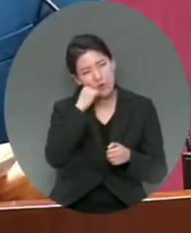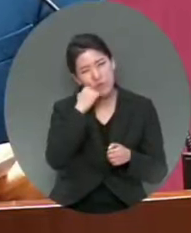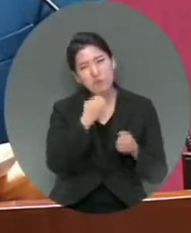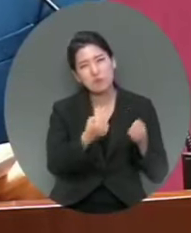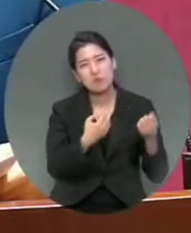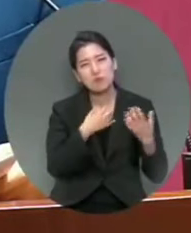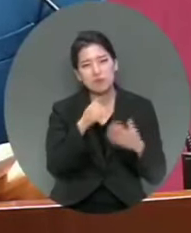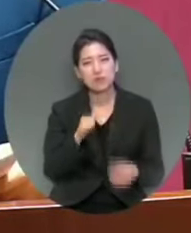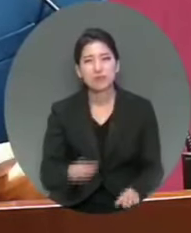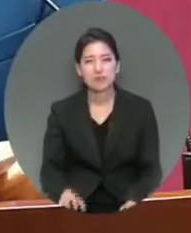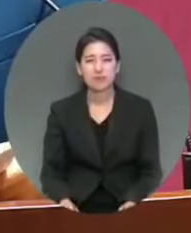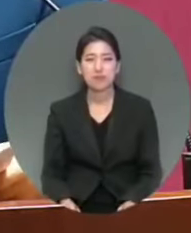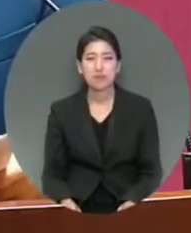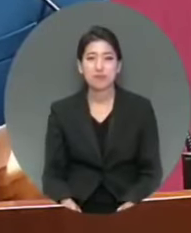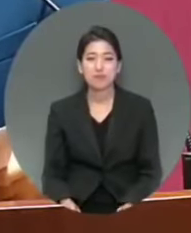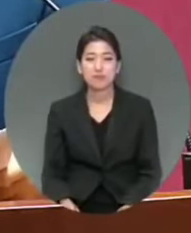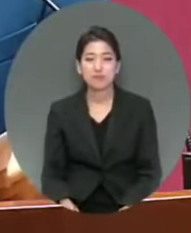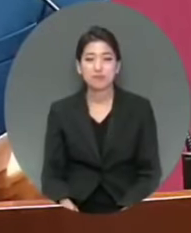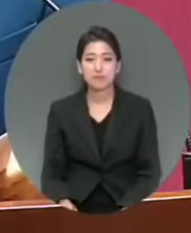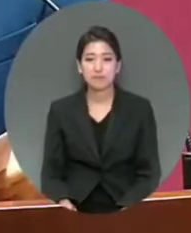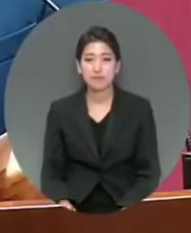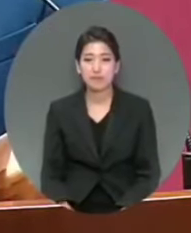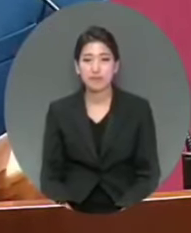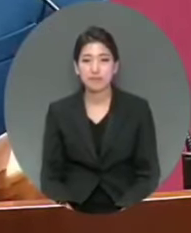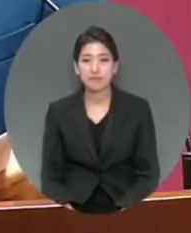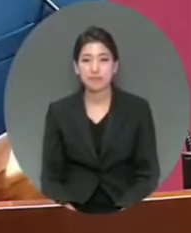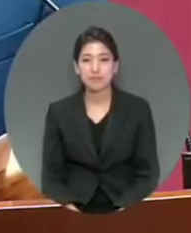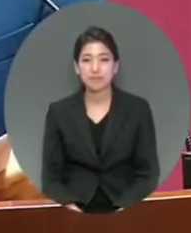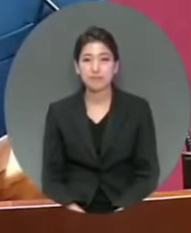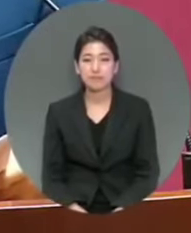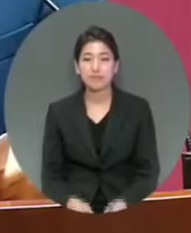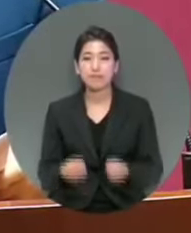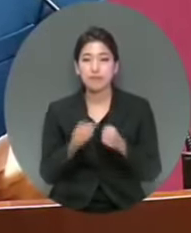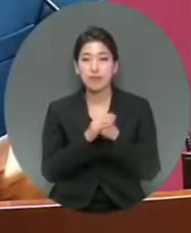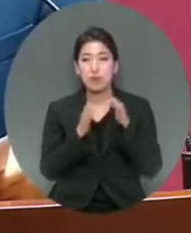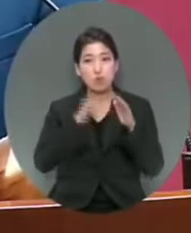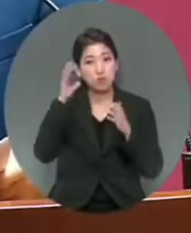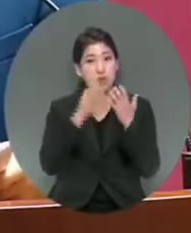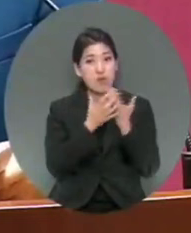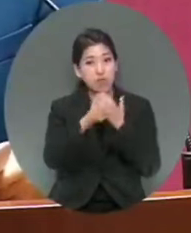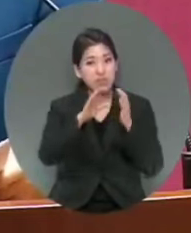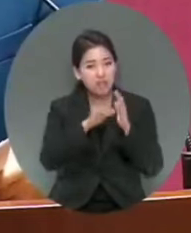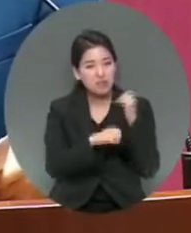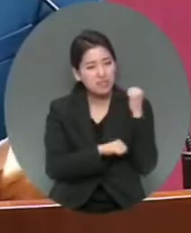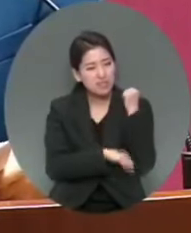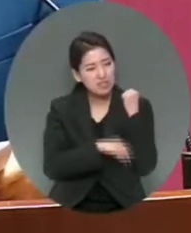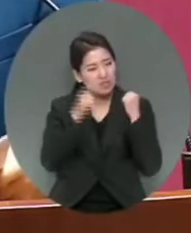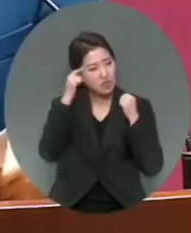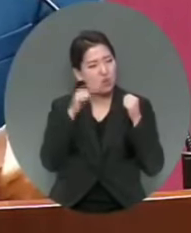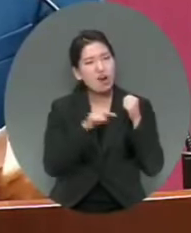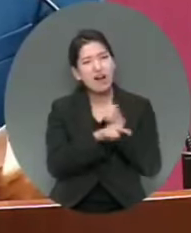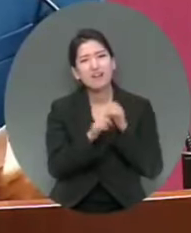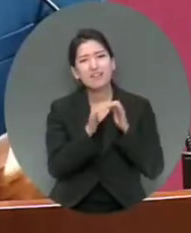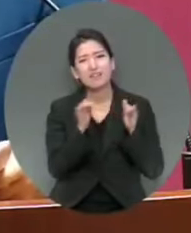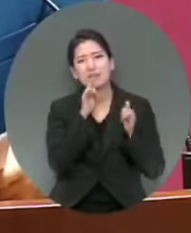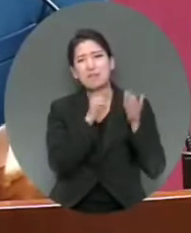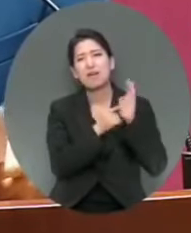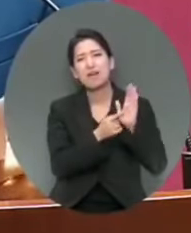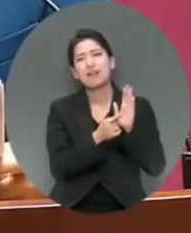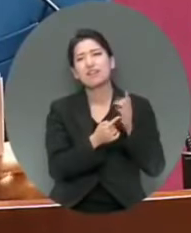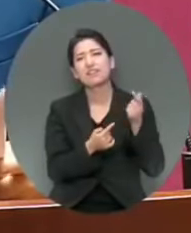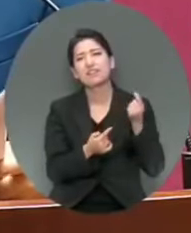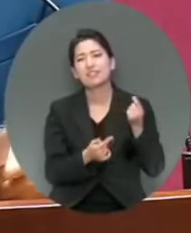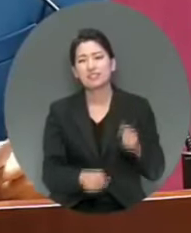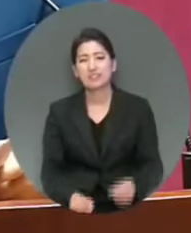호소하시더라고요. 그렇기 때문에 실제로 우리가 공청회 때도 봤지만 기초과학 하시는 분들이 나와서 말씀까지 하지 않았습니까?